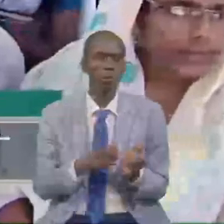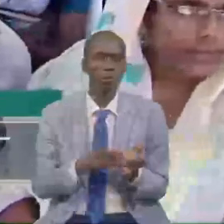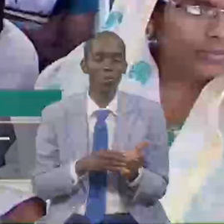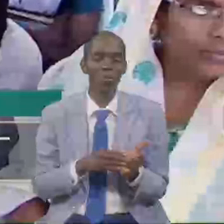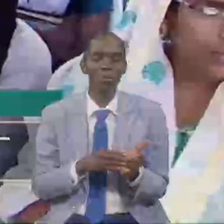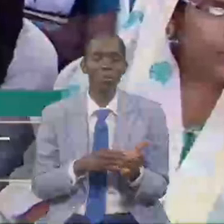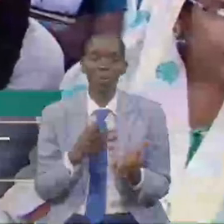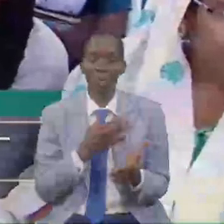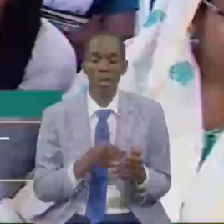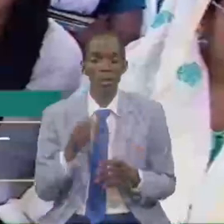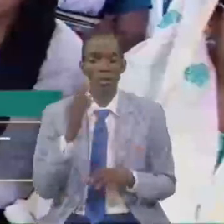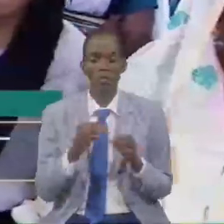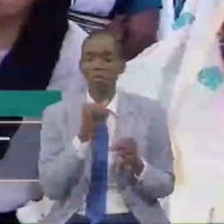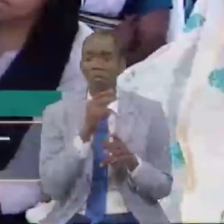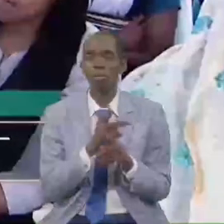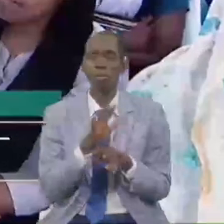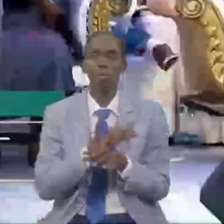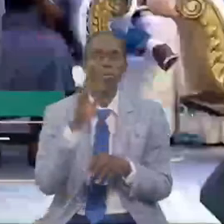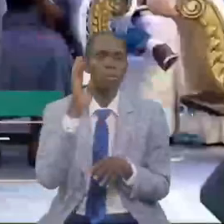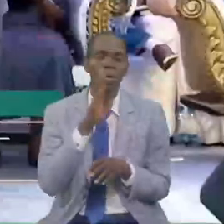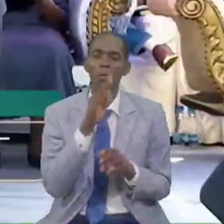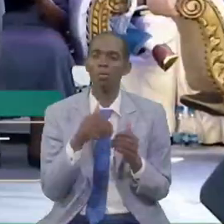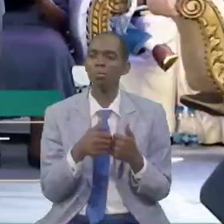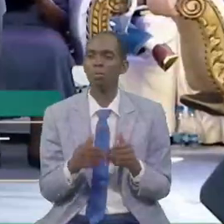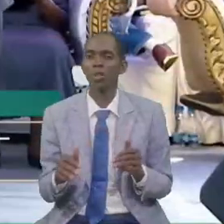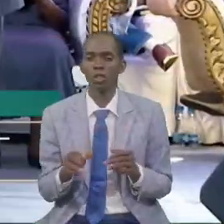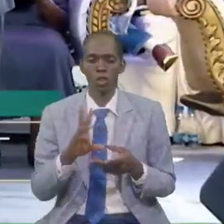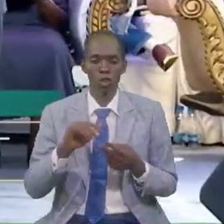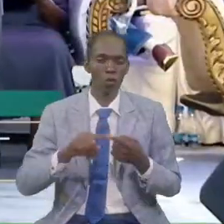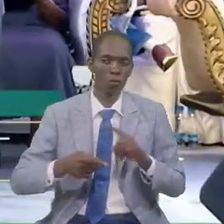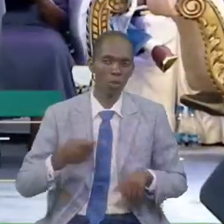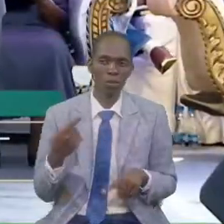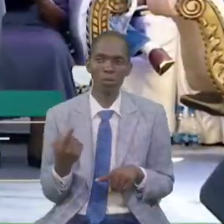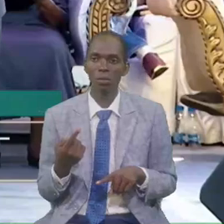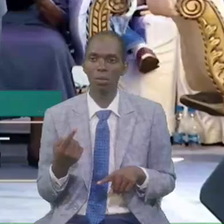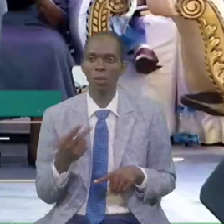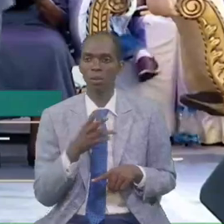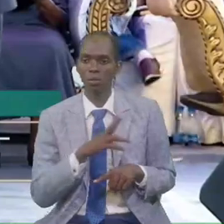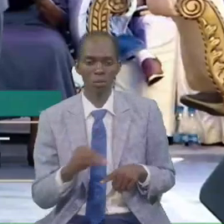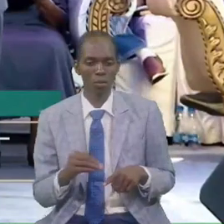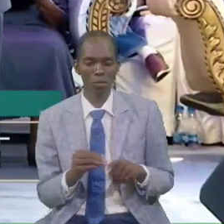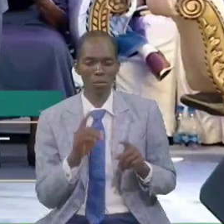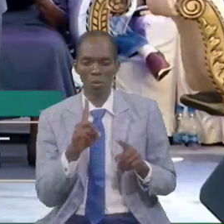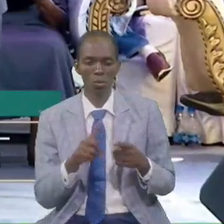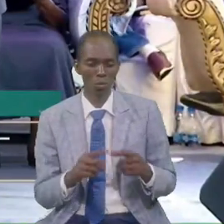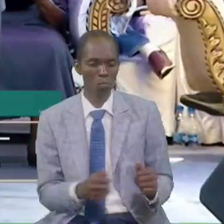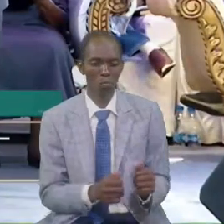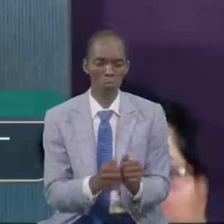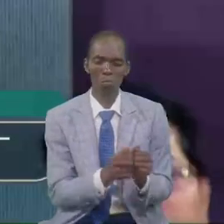C'est comme si tu es perdu. Je suis nouveau ici. Pas d'amis. Pas de